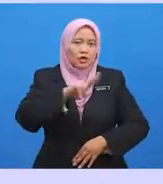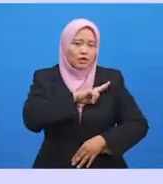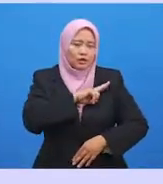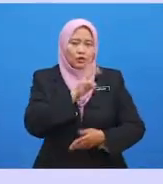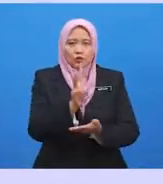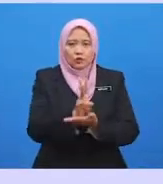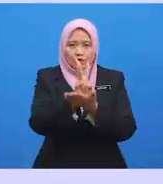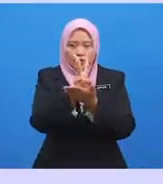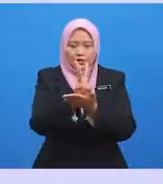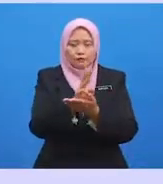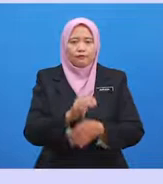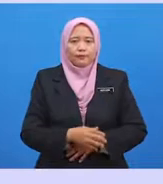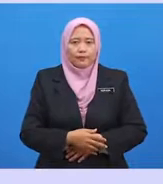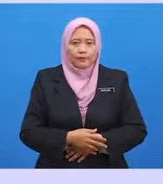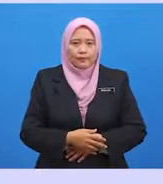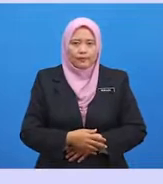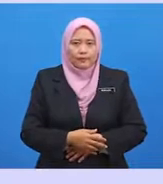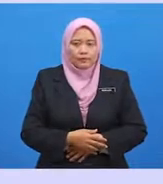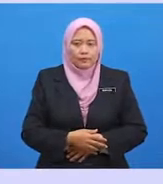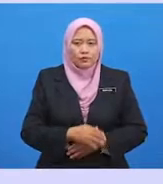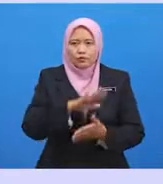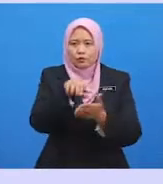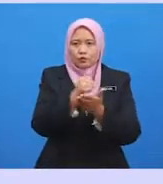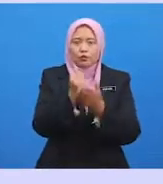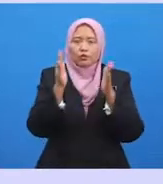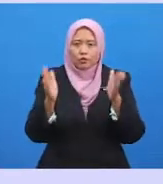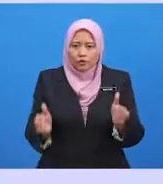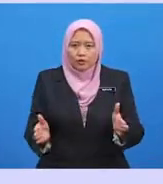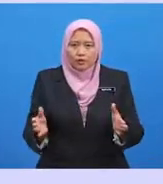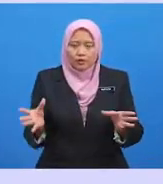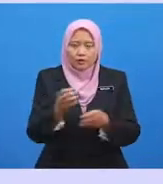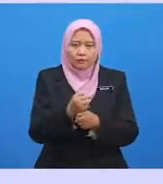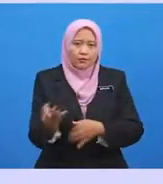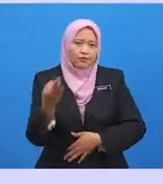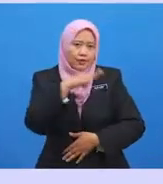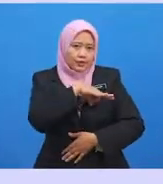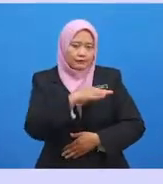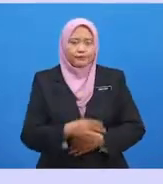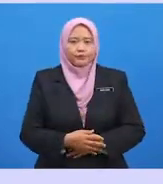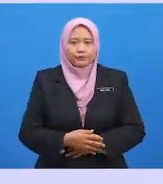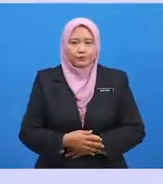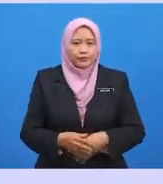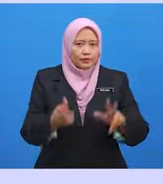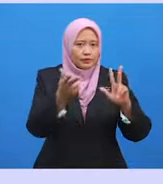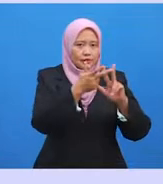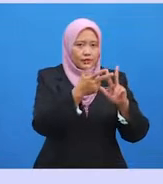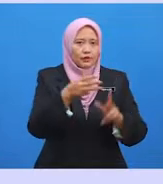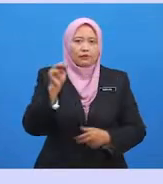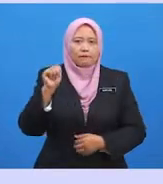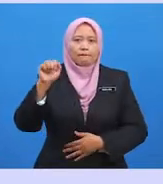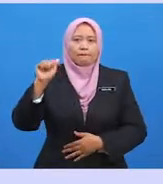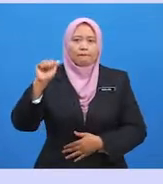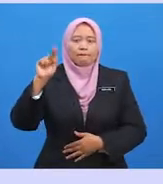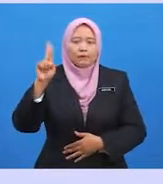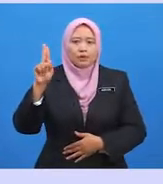manfaat dari pada tanah wakaf Sayyidina Umar tadi rukun ketiga maupun atau